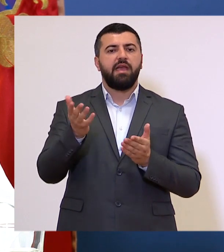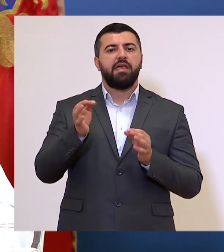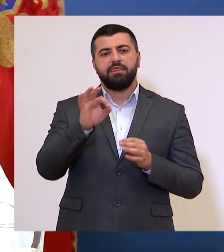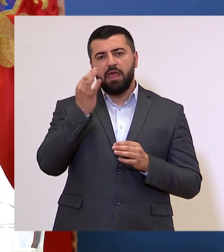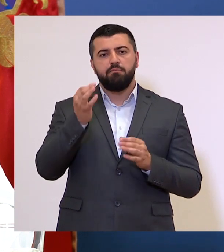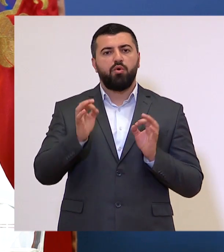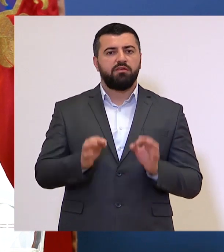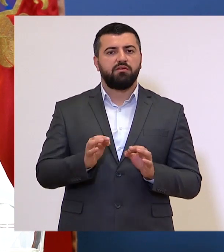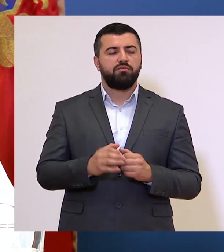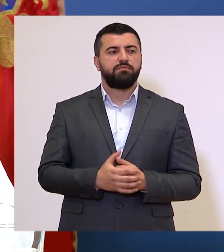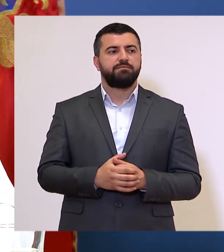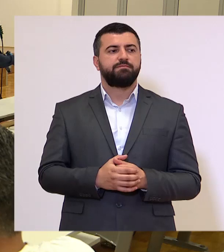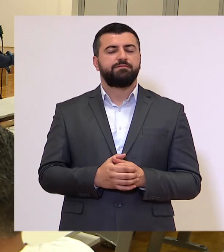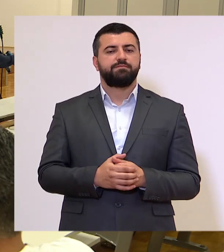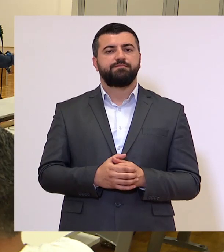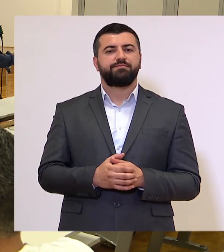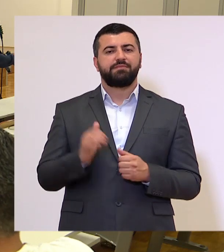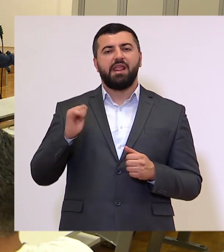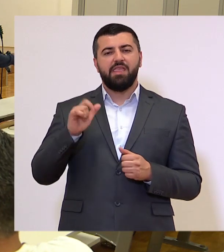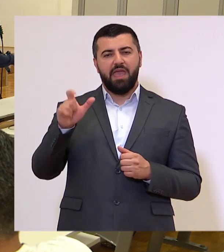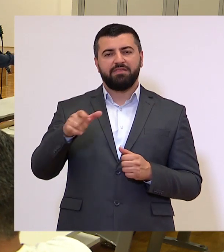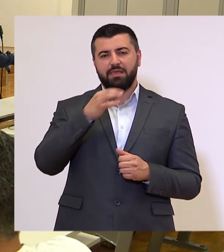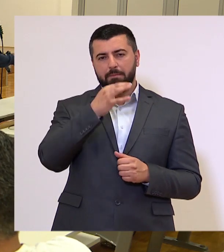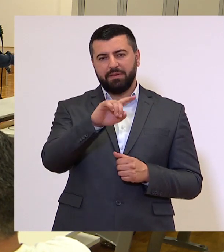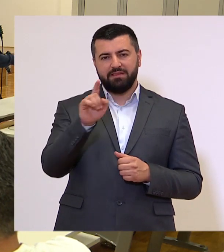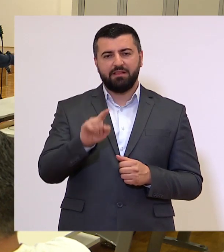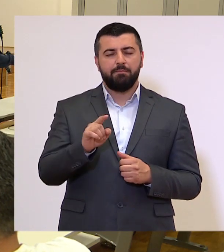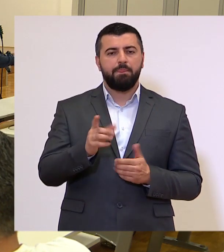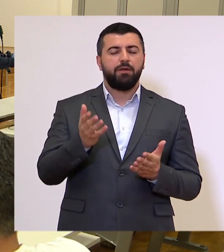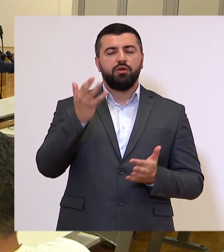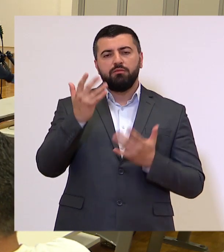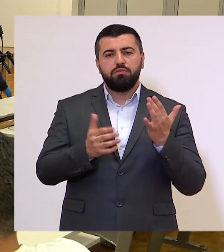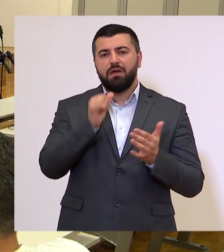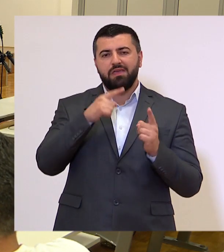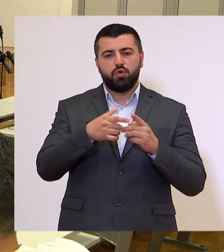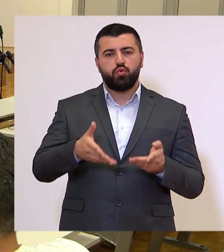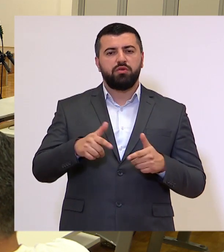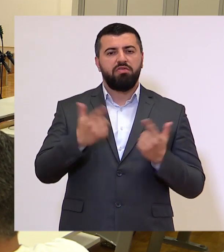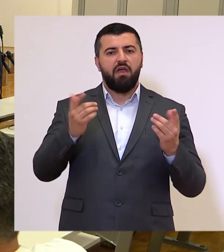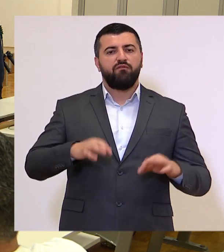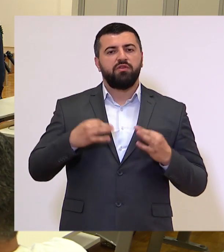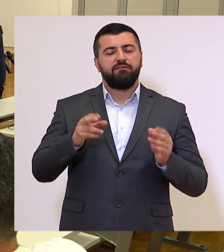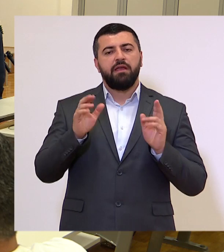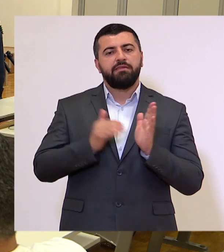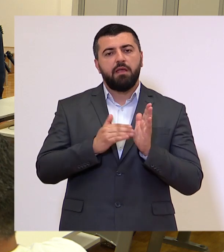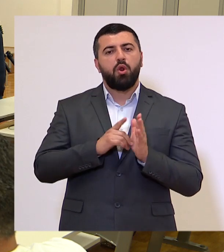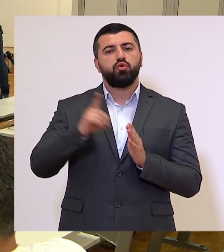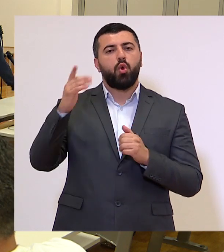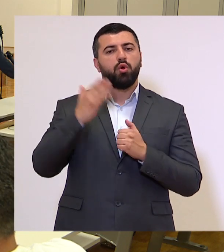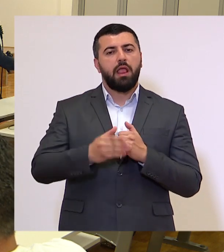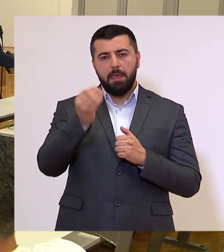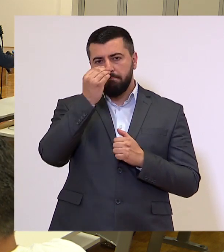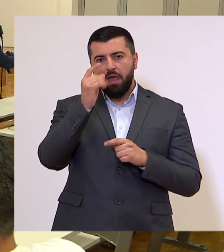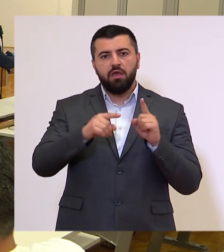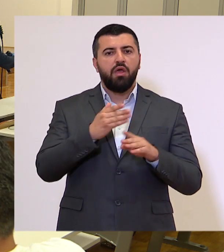njih najbezbednije. Agencija MINA. Nakon procjena iz Instituta za javno zdravlje da bi mjere mogle potrajati do kraja